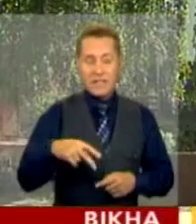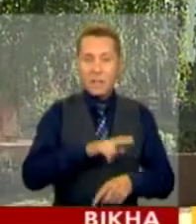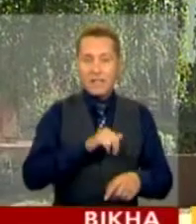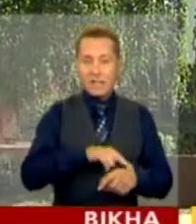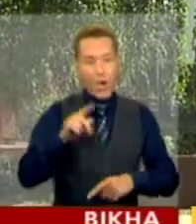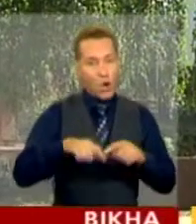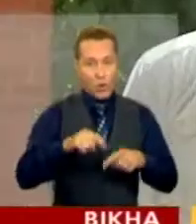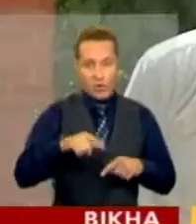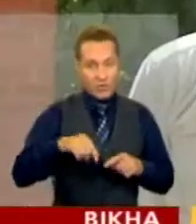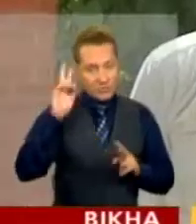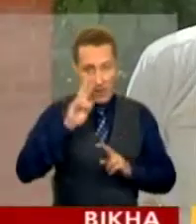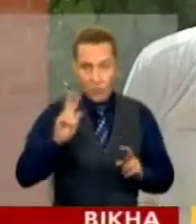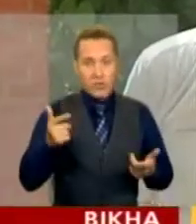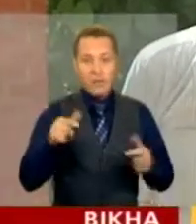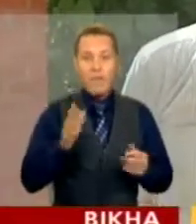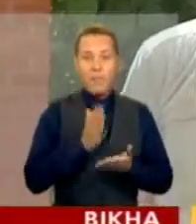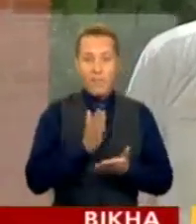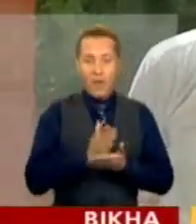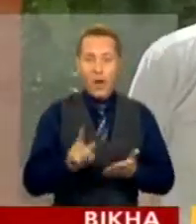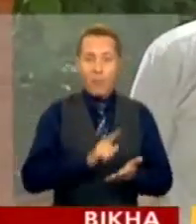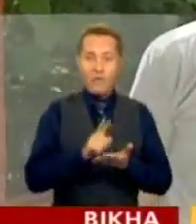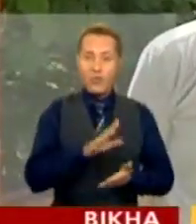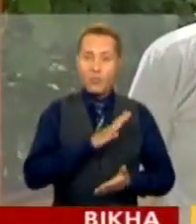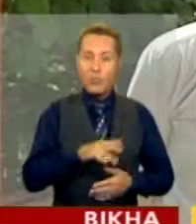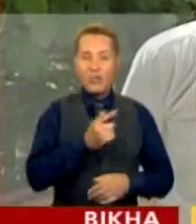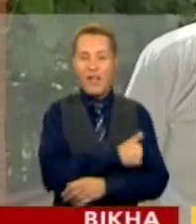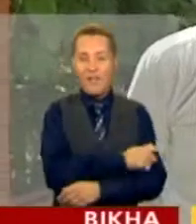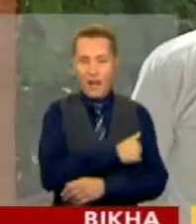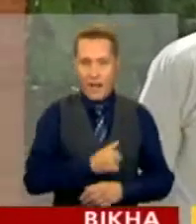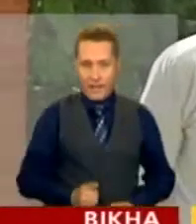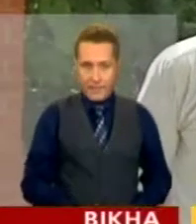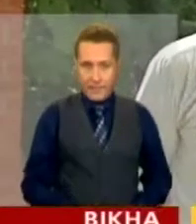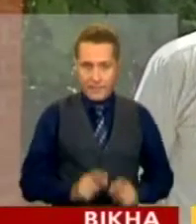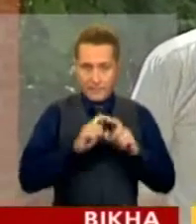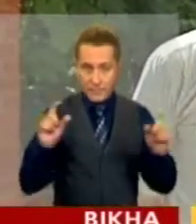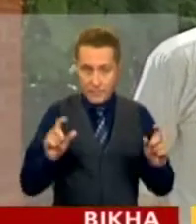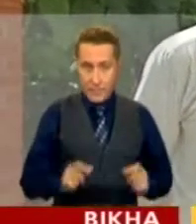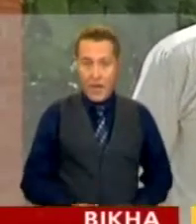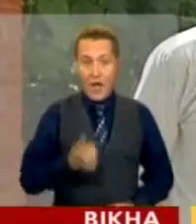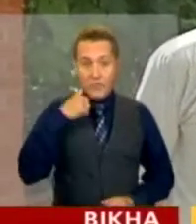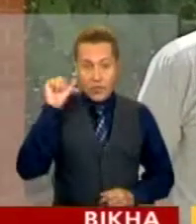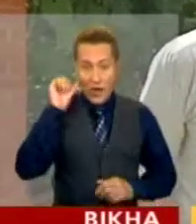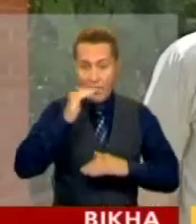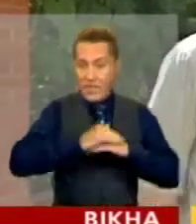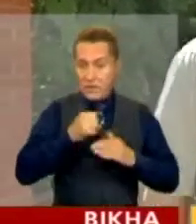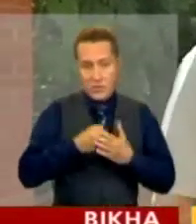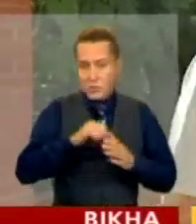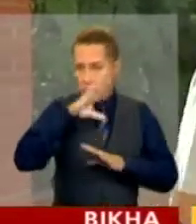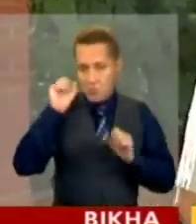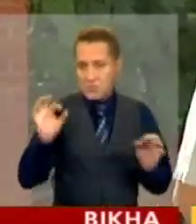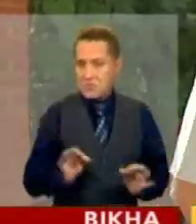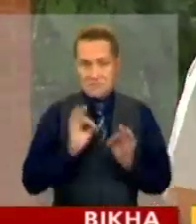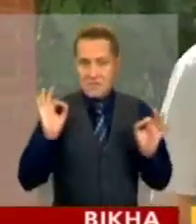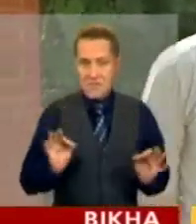в курсі, де він перебуває. Повинен був бути в лікарні. В крайньому випадку, вчора ще вечором, до ночі